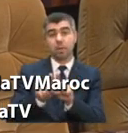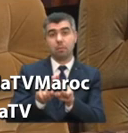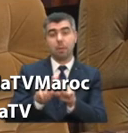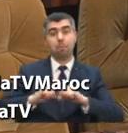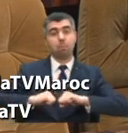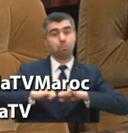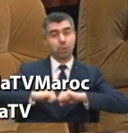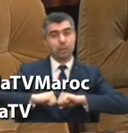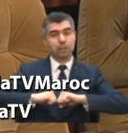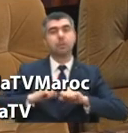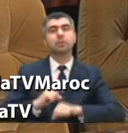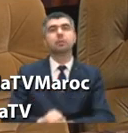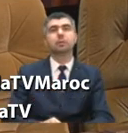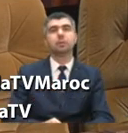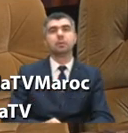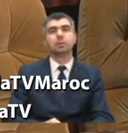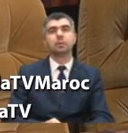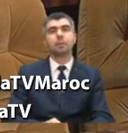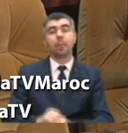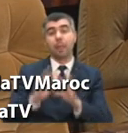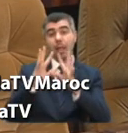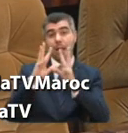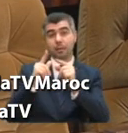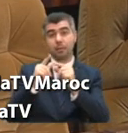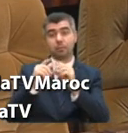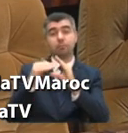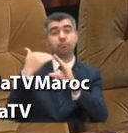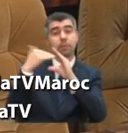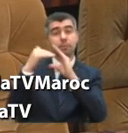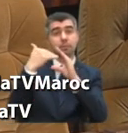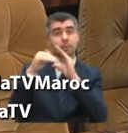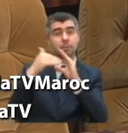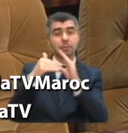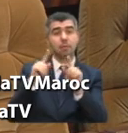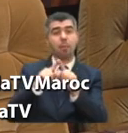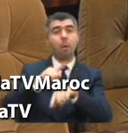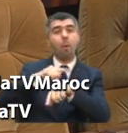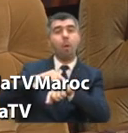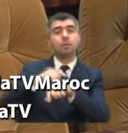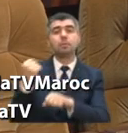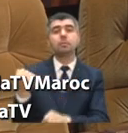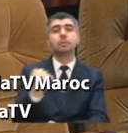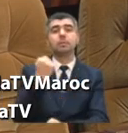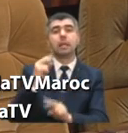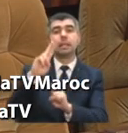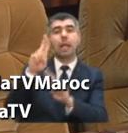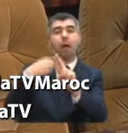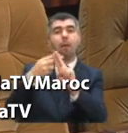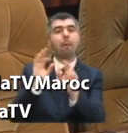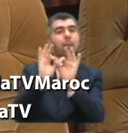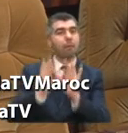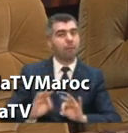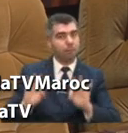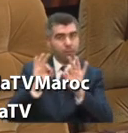المجلس والحكومة على أنه عدد مهم من المراسلات التي استوفت الأجل ولم نتوصل بالأجوبة، وخاصة أن السادة.